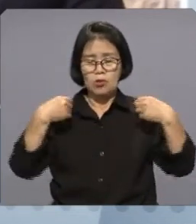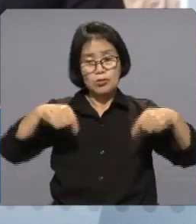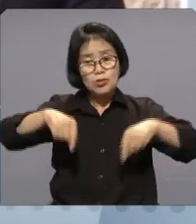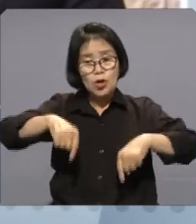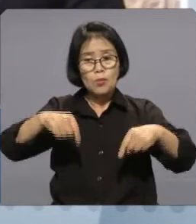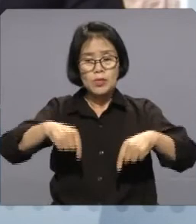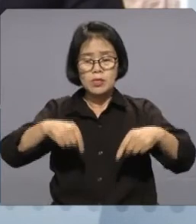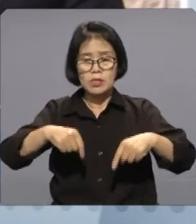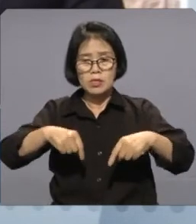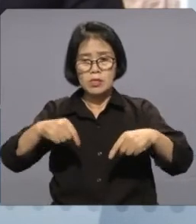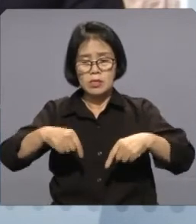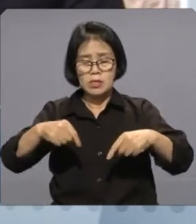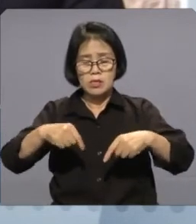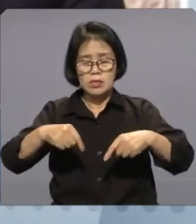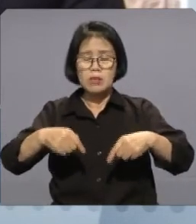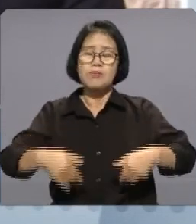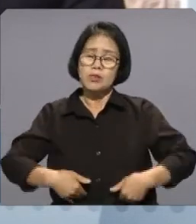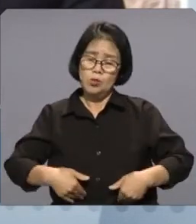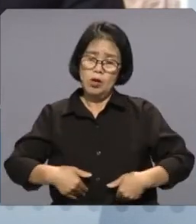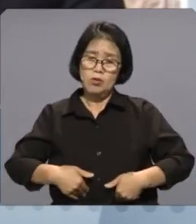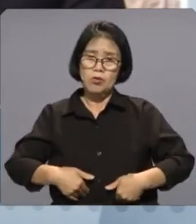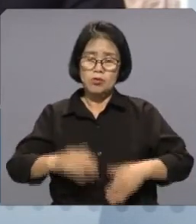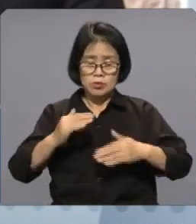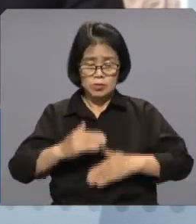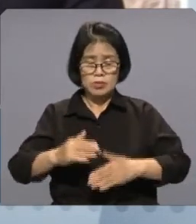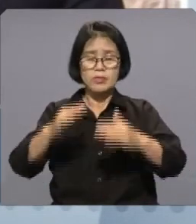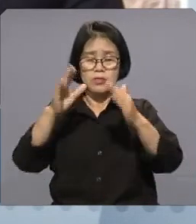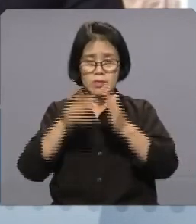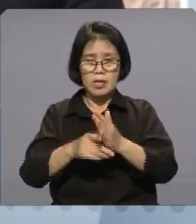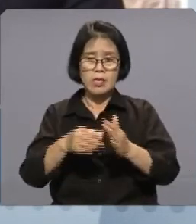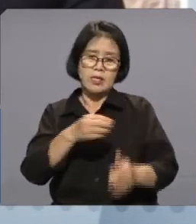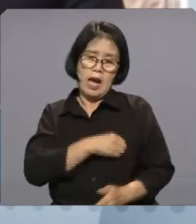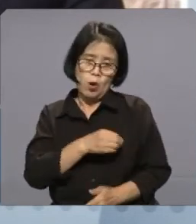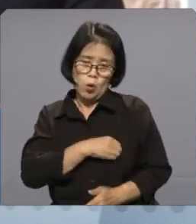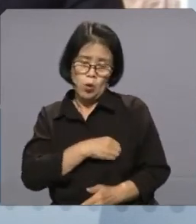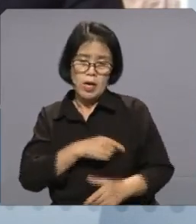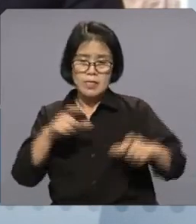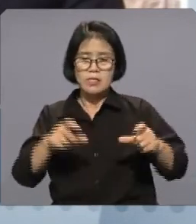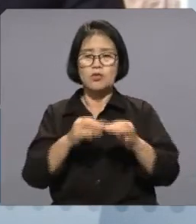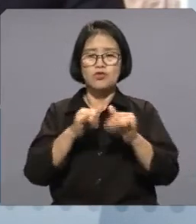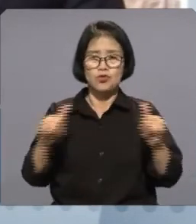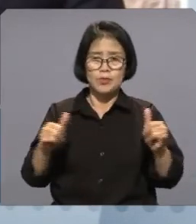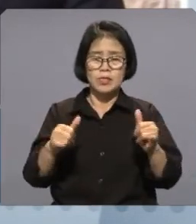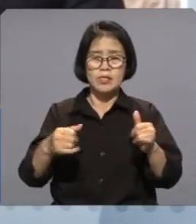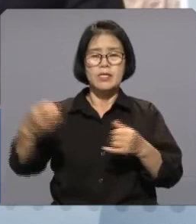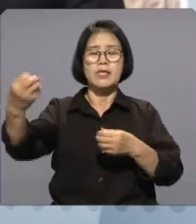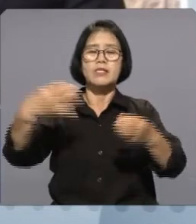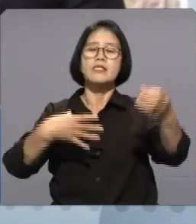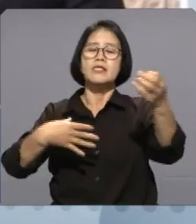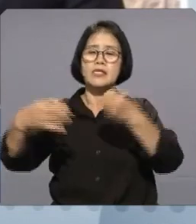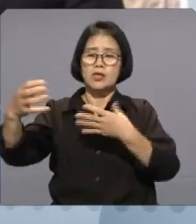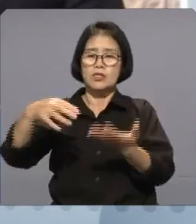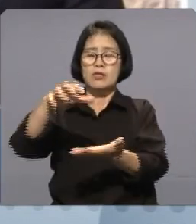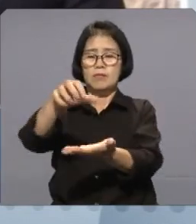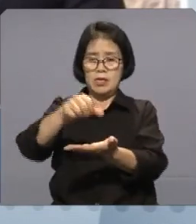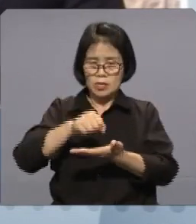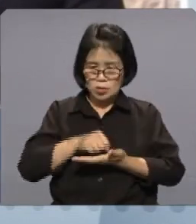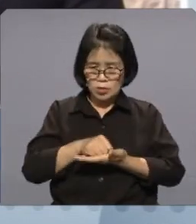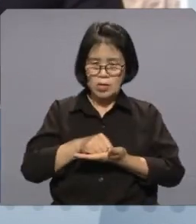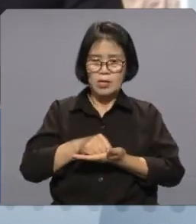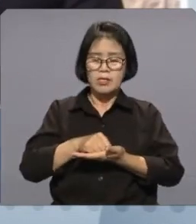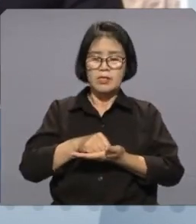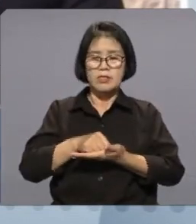협의해서 논의가 돼야 되고요. 이러한 과정에서 당원과 지역 주민들의 의견이 반영되는